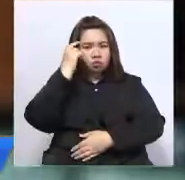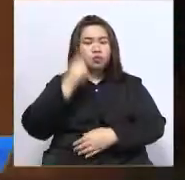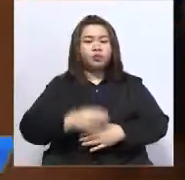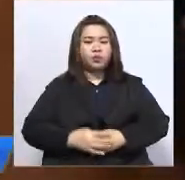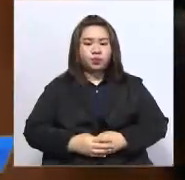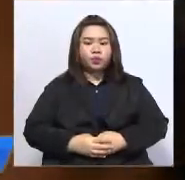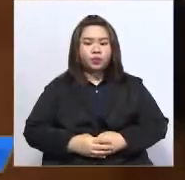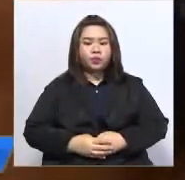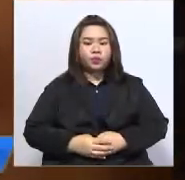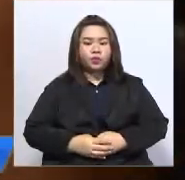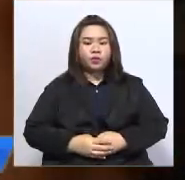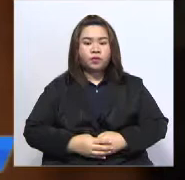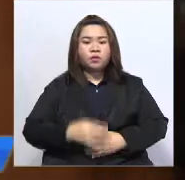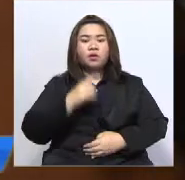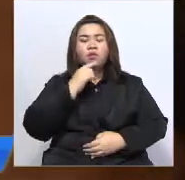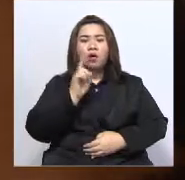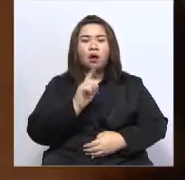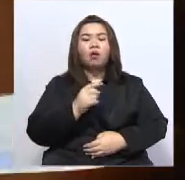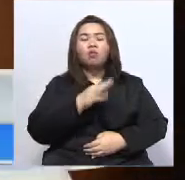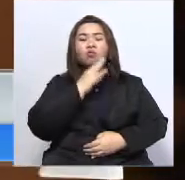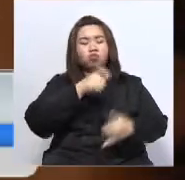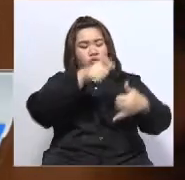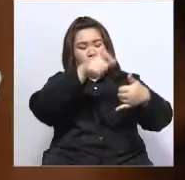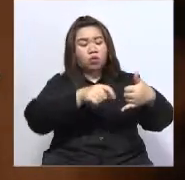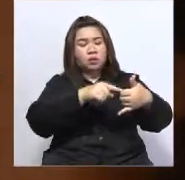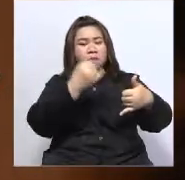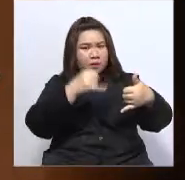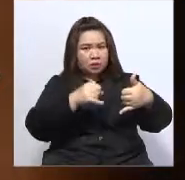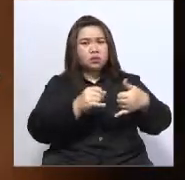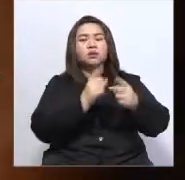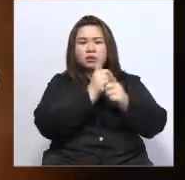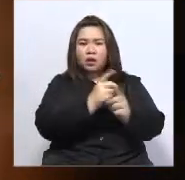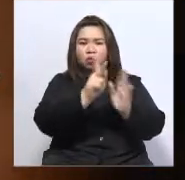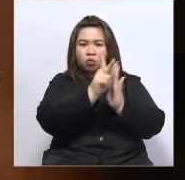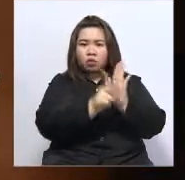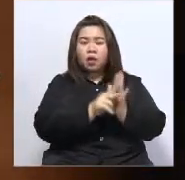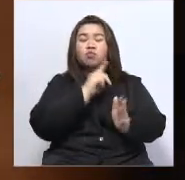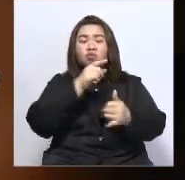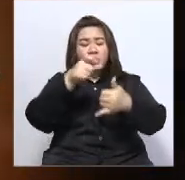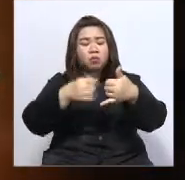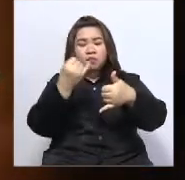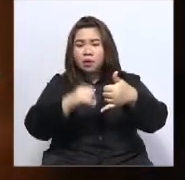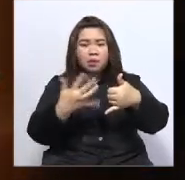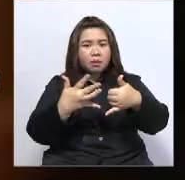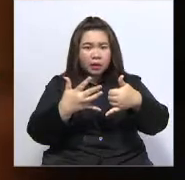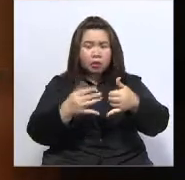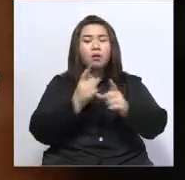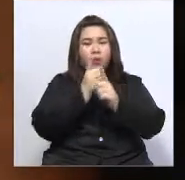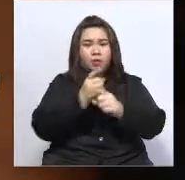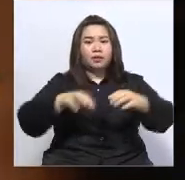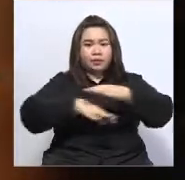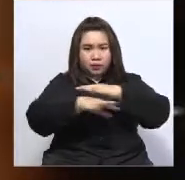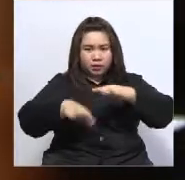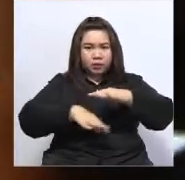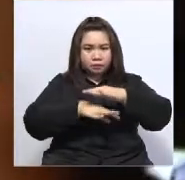สอบสวนนะครับก็ใครผิดก็ว่ากันตามผิดนะครับไม่ผิดก็คือไม่ผิดนะครับทั้งหมดเนี่ยขึ้นอยู่กับข้อเท็จจริงและพยานหลักฐาน